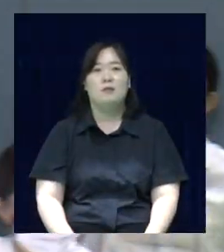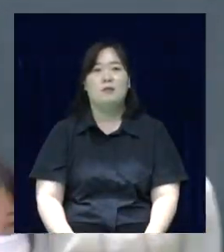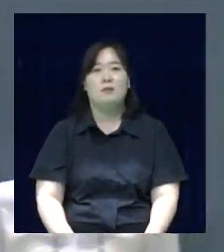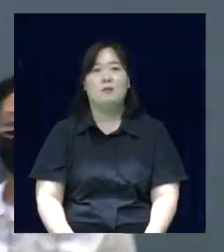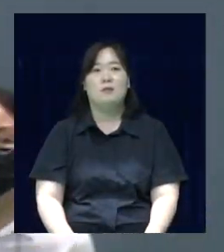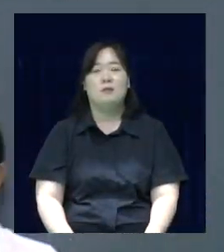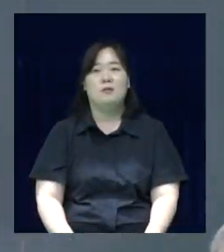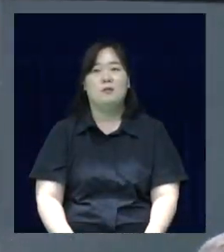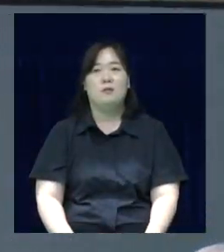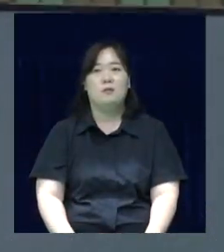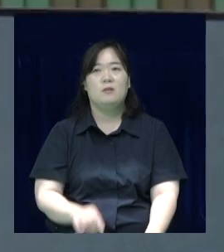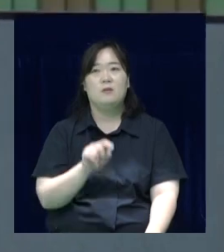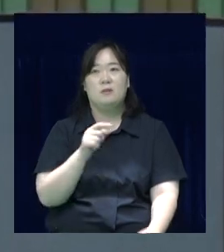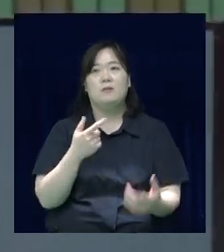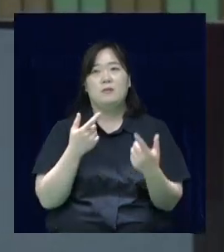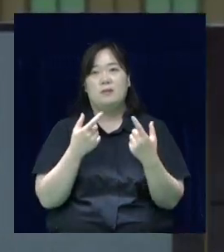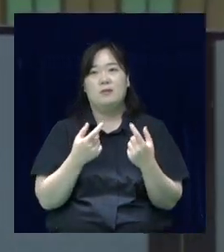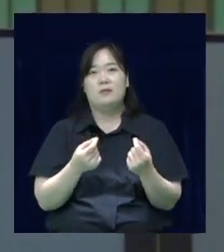자, 이렇게